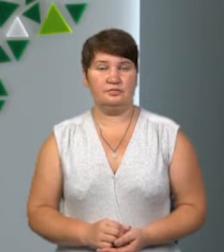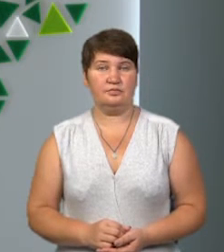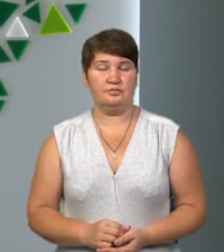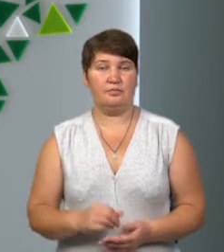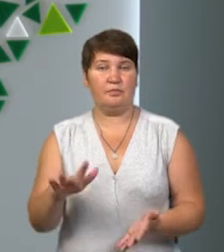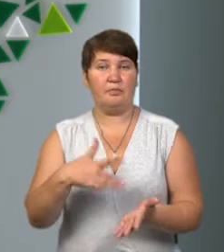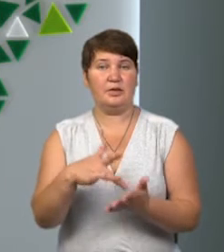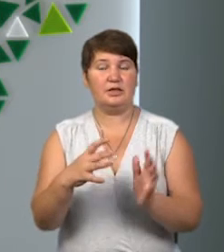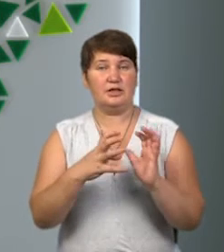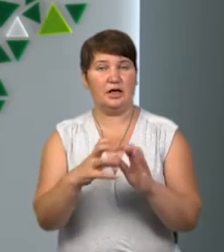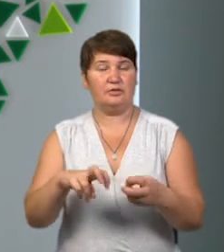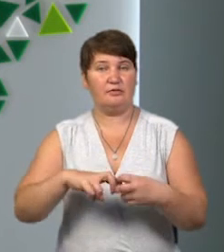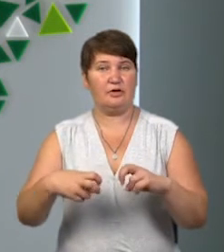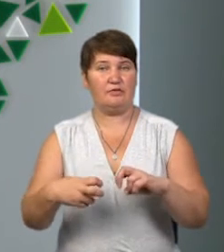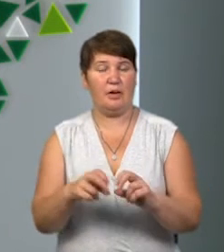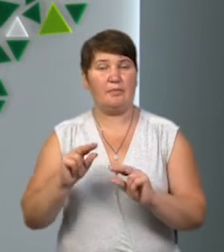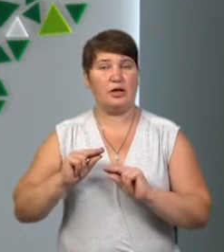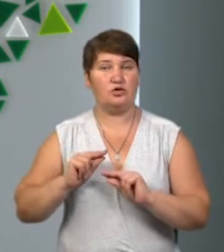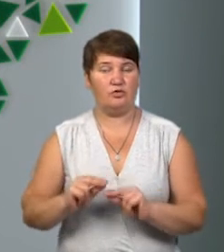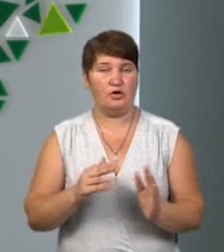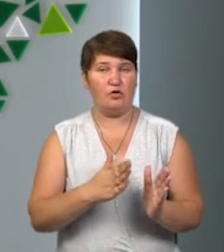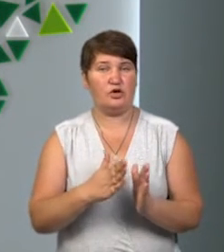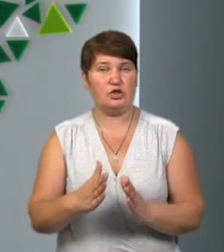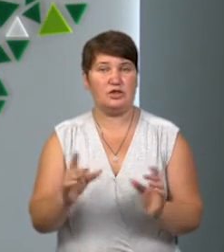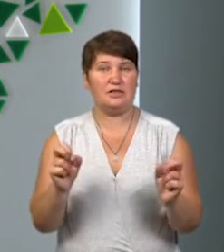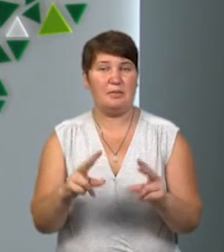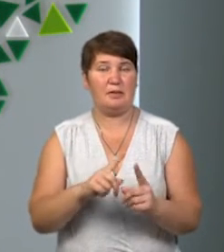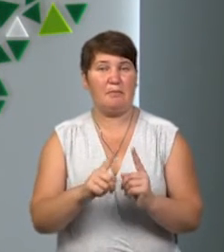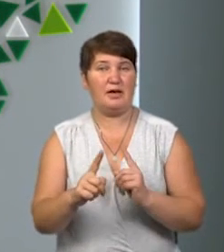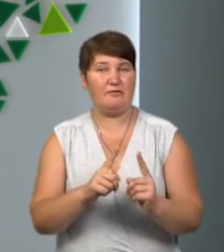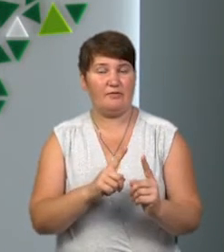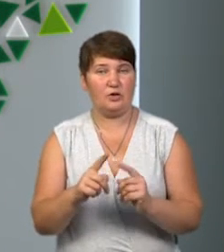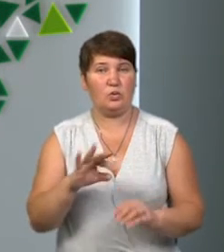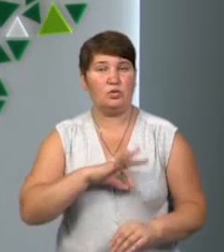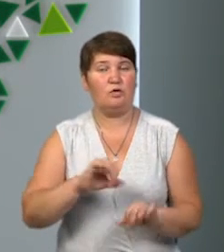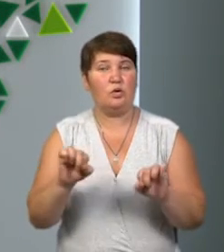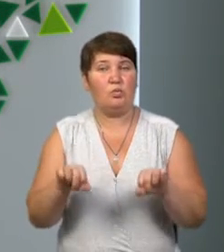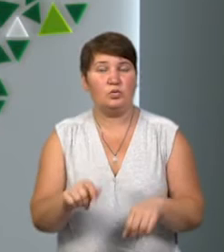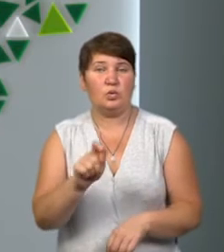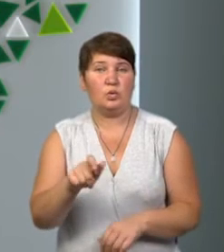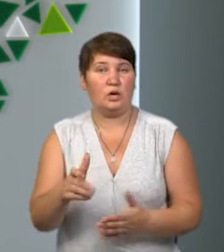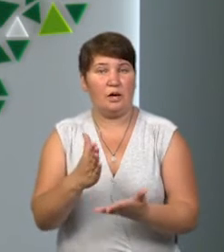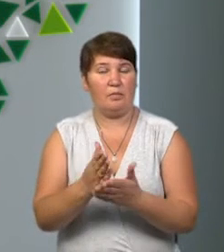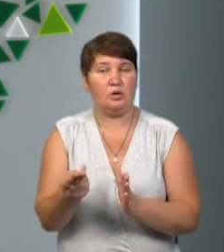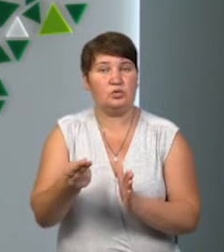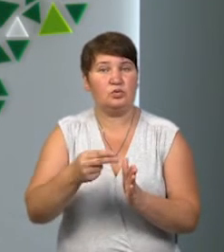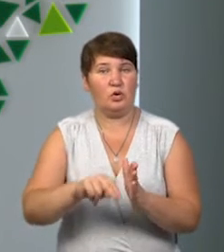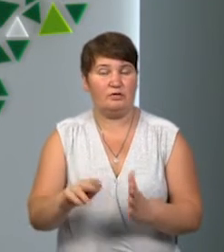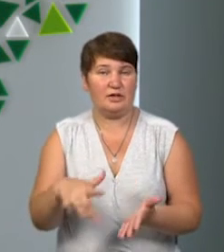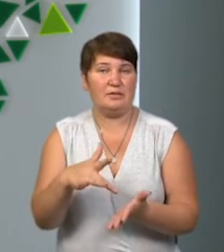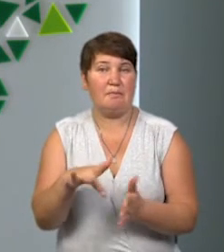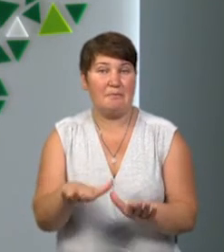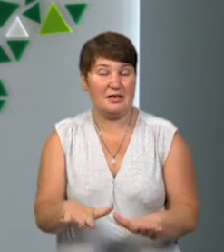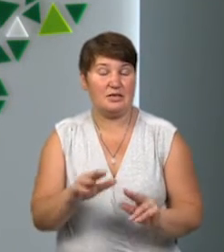Міський транспорт Івано-Франківська працюватиме в режимі спецперевезень. Користуватися ним зможуть люди, що матимуть довідки із місця